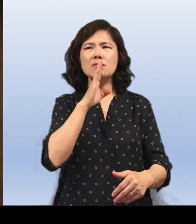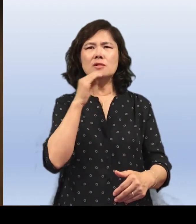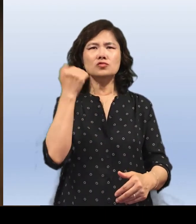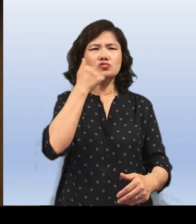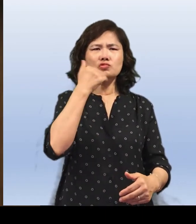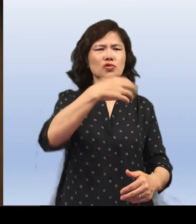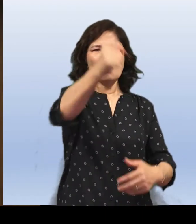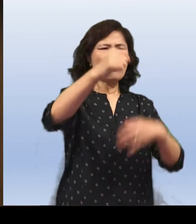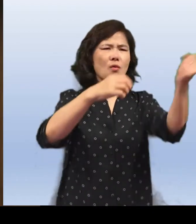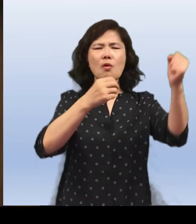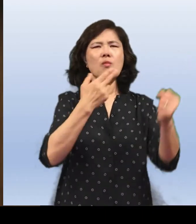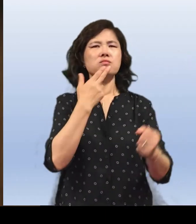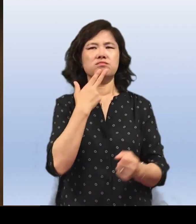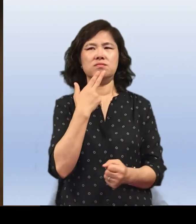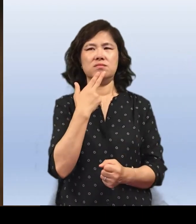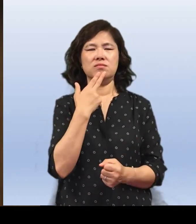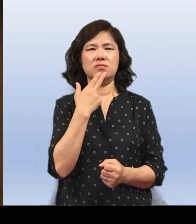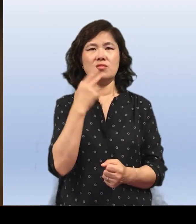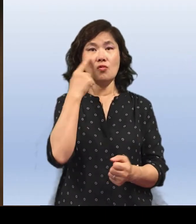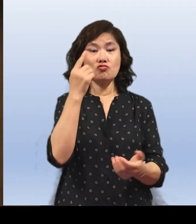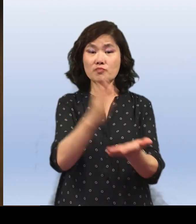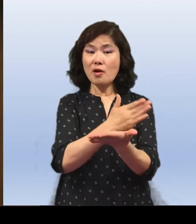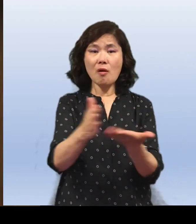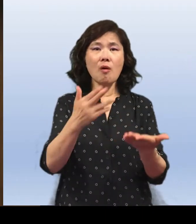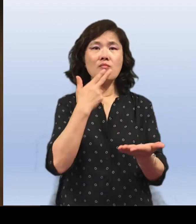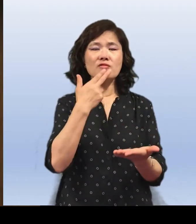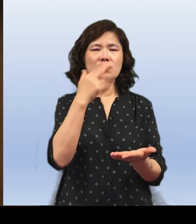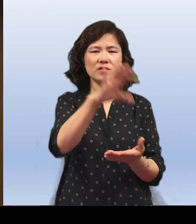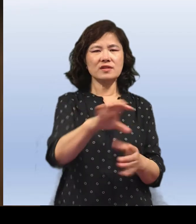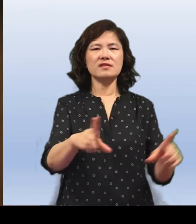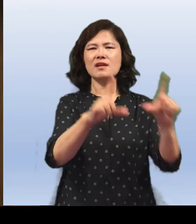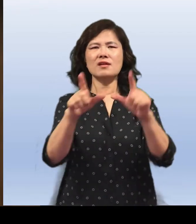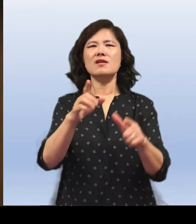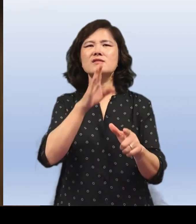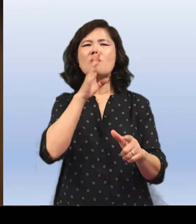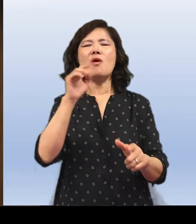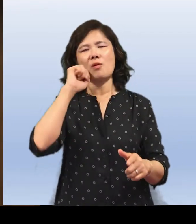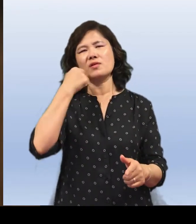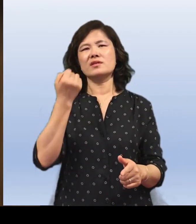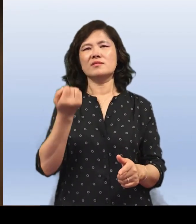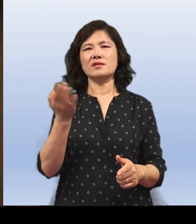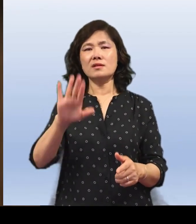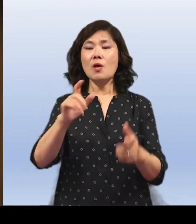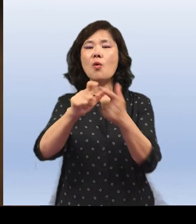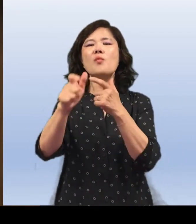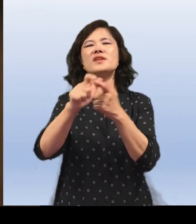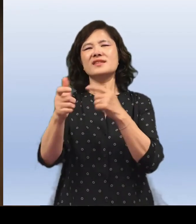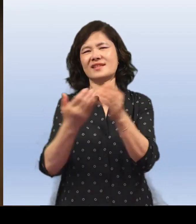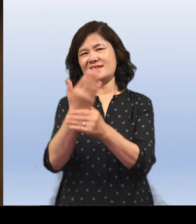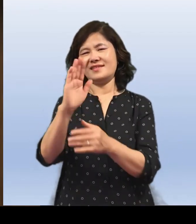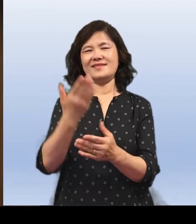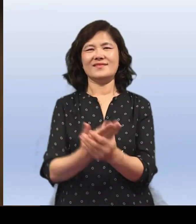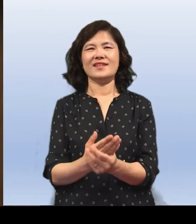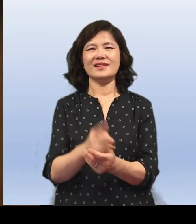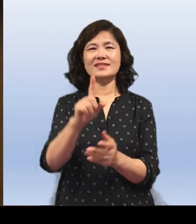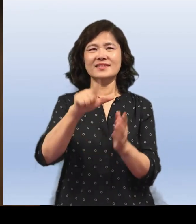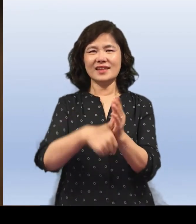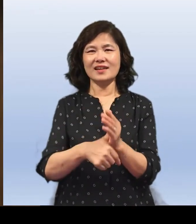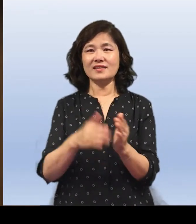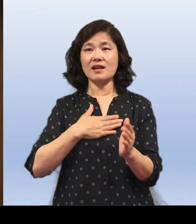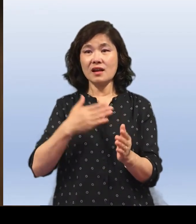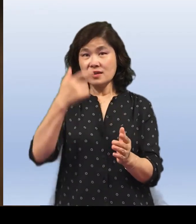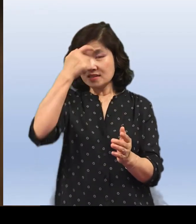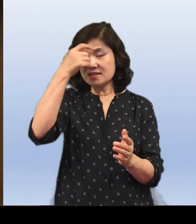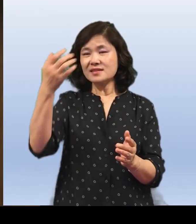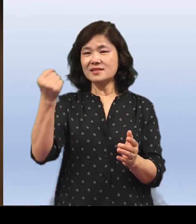건 그런 사회에서 살아간다라는 것이 쉽지 않았습니다. 그러면서 제가 어떤 고민이 있었냐면 그때 이제